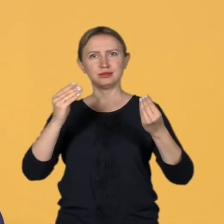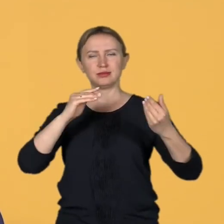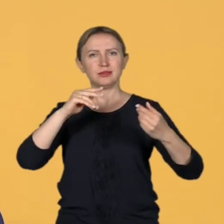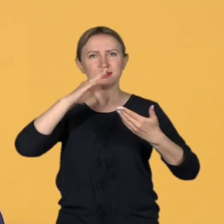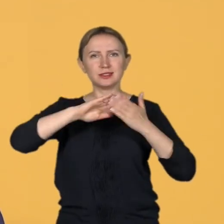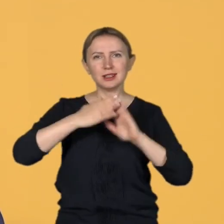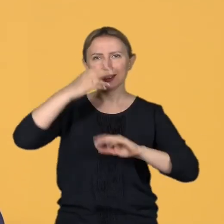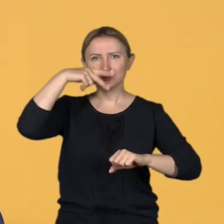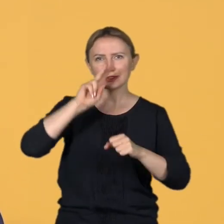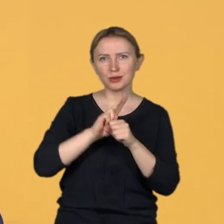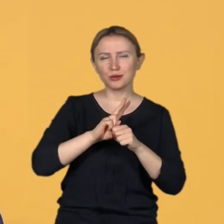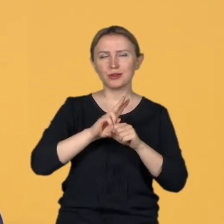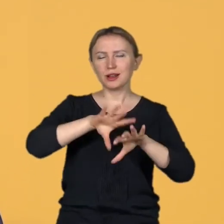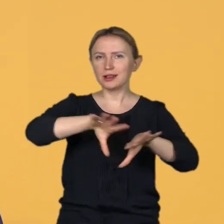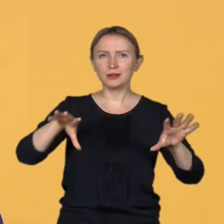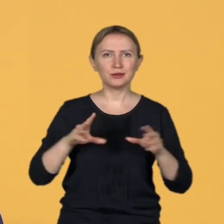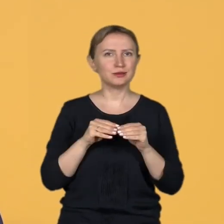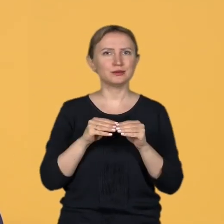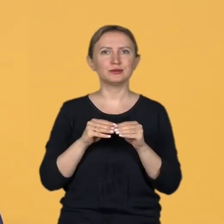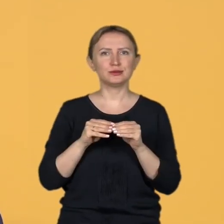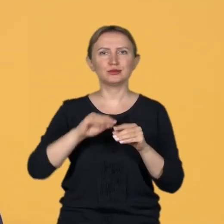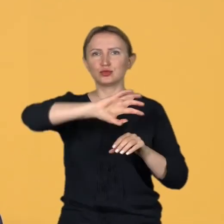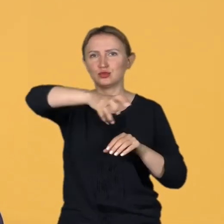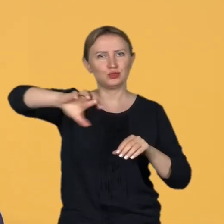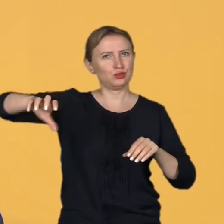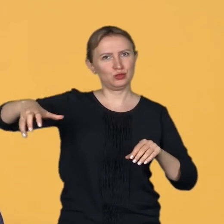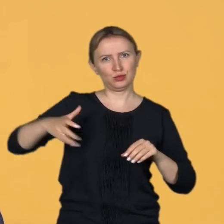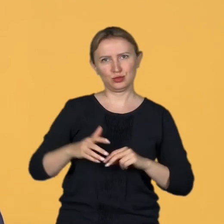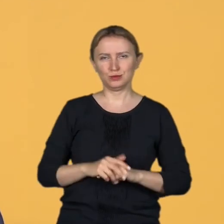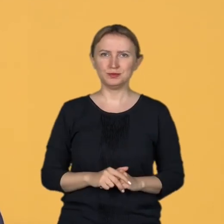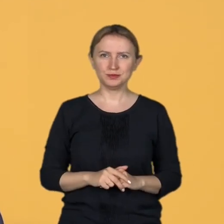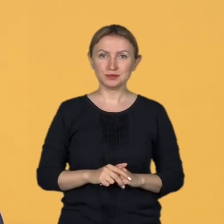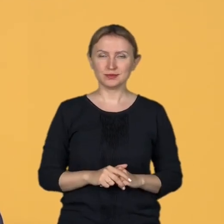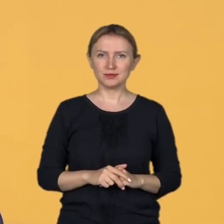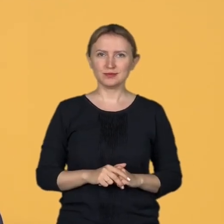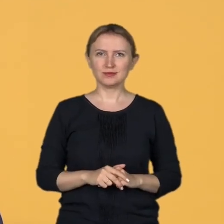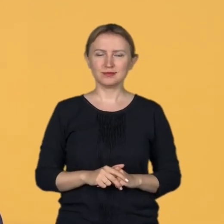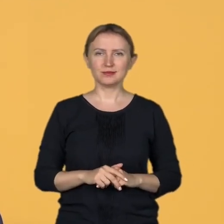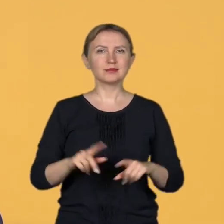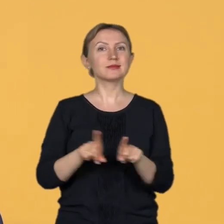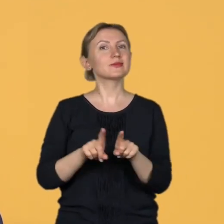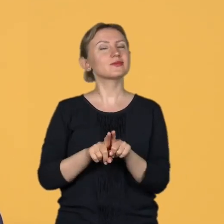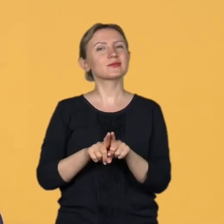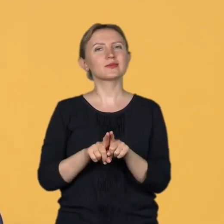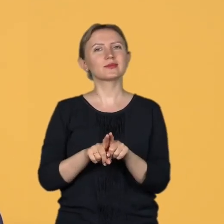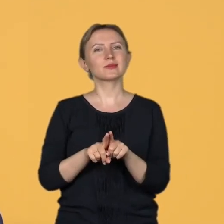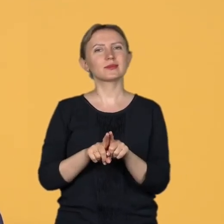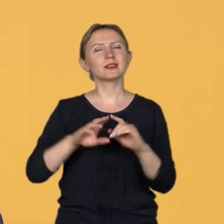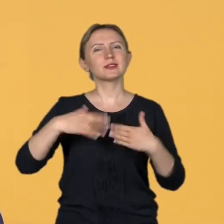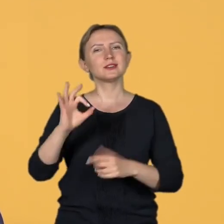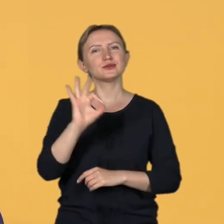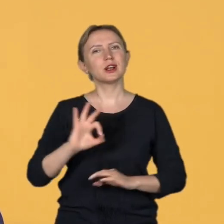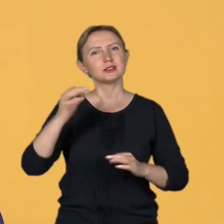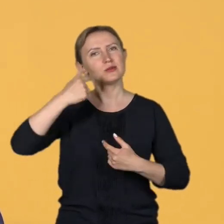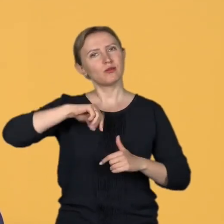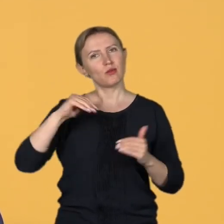wzajemne zaufanie pomiędzy wszystkimi grupami interesariuszy. Co więcej, też ma dać taką szansę na to,